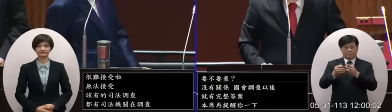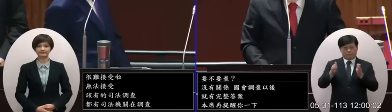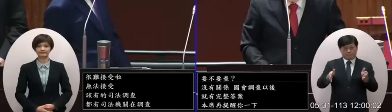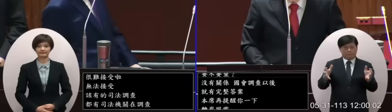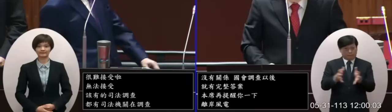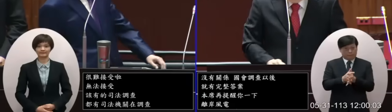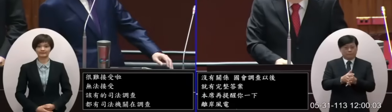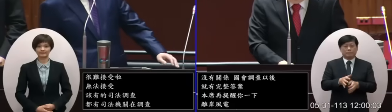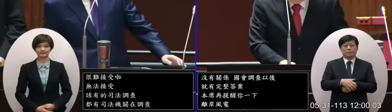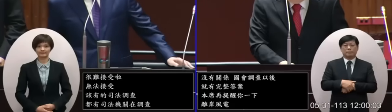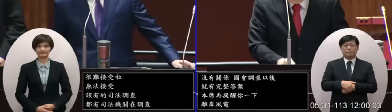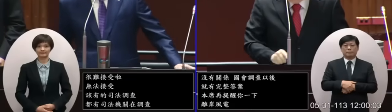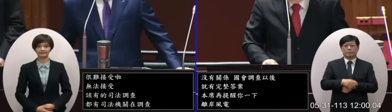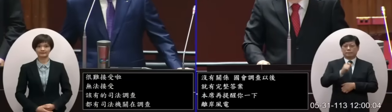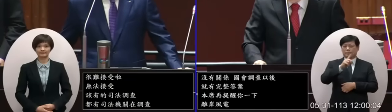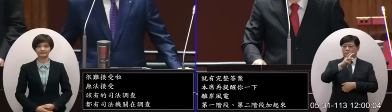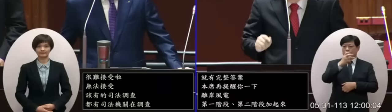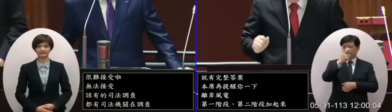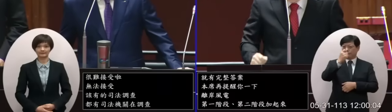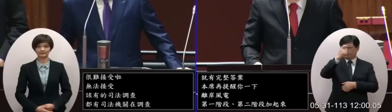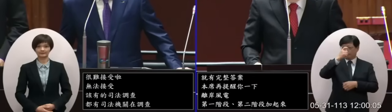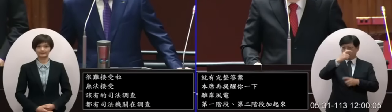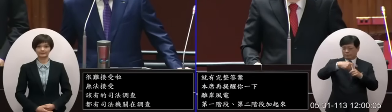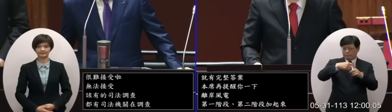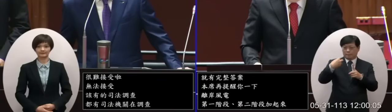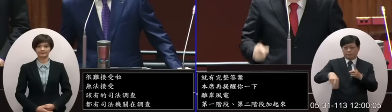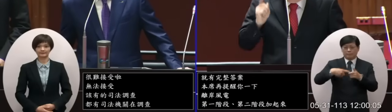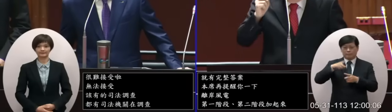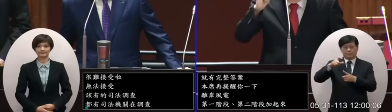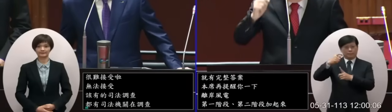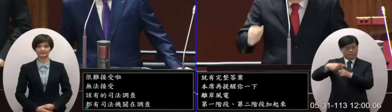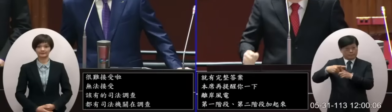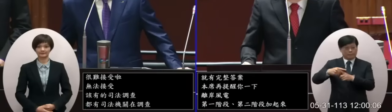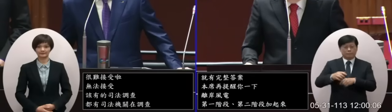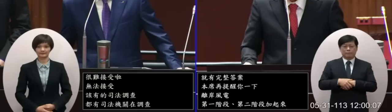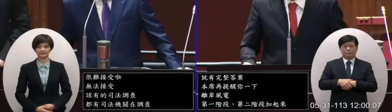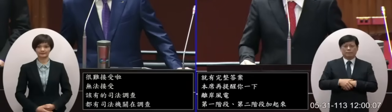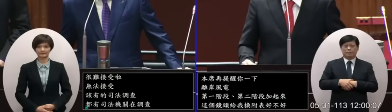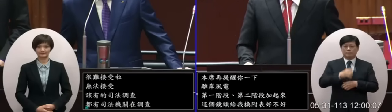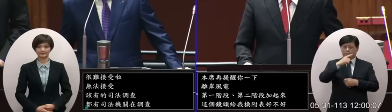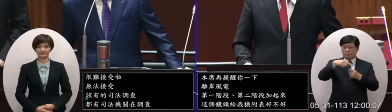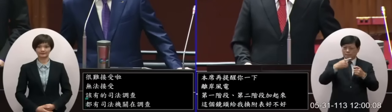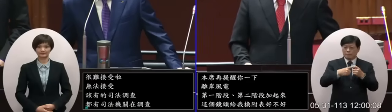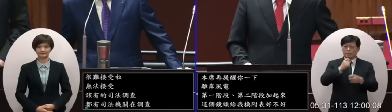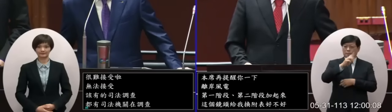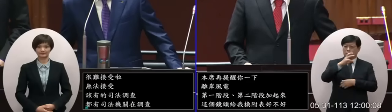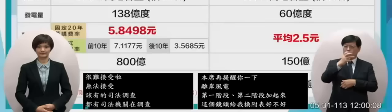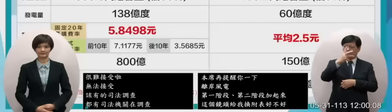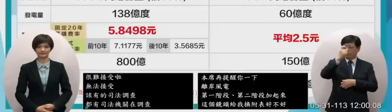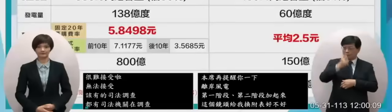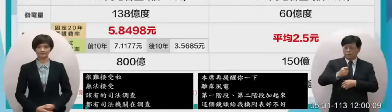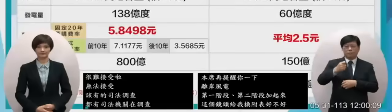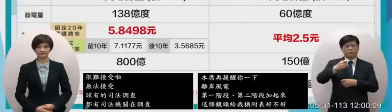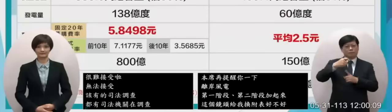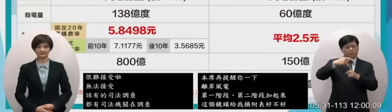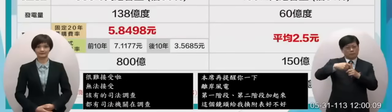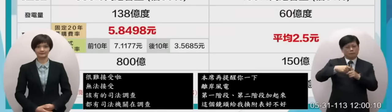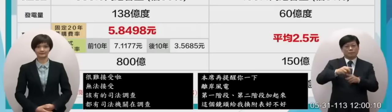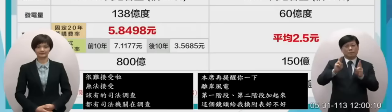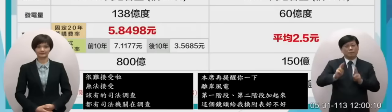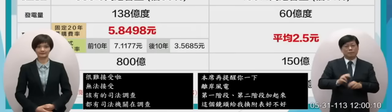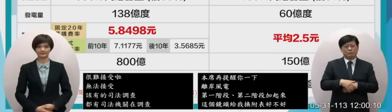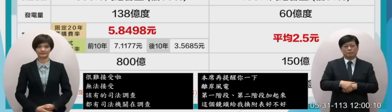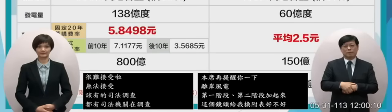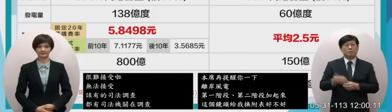加起来138亿度加60亿度，一年发电198亿度电，而我